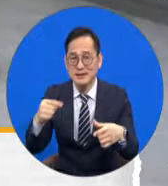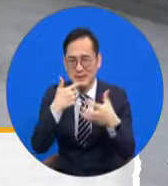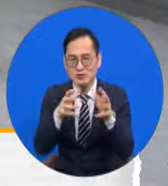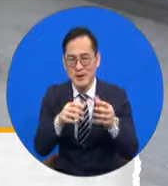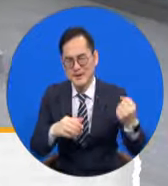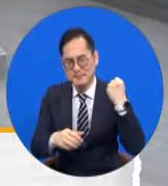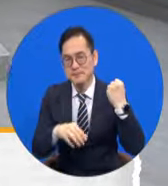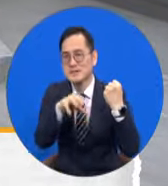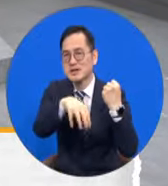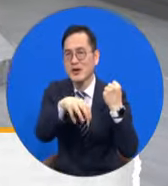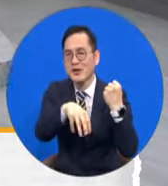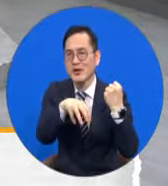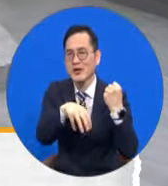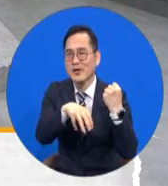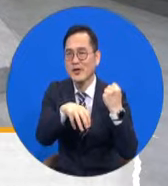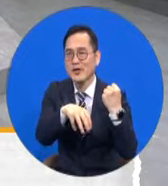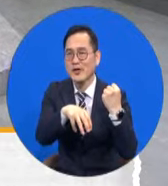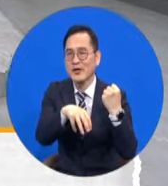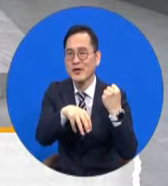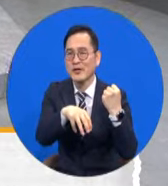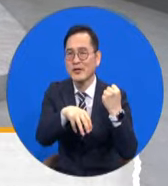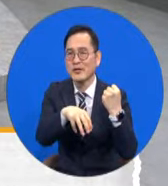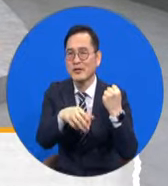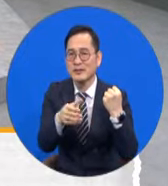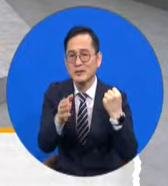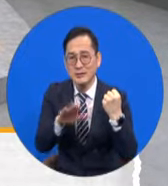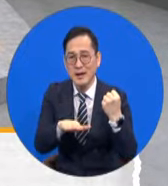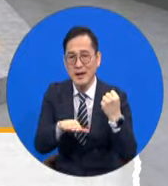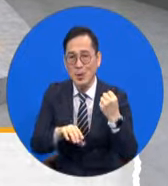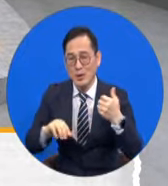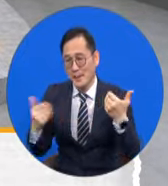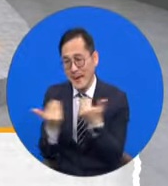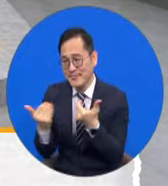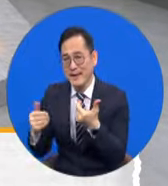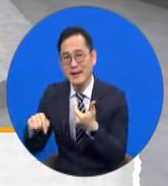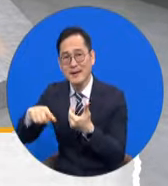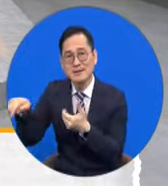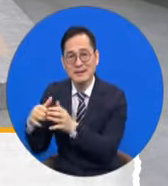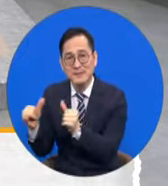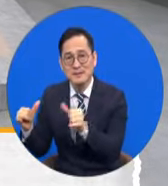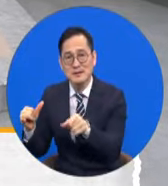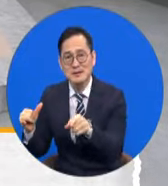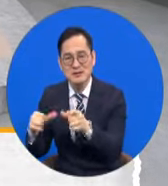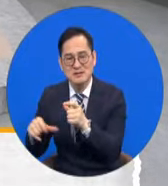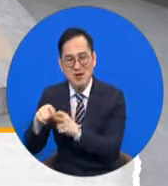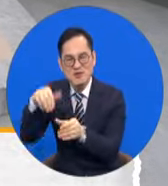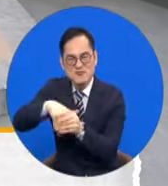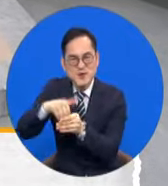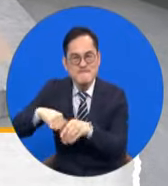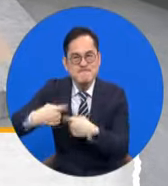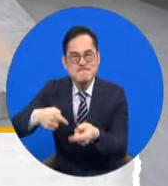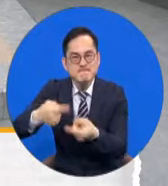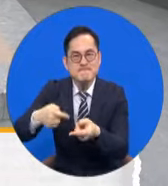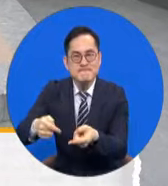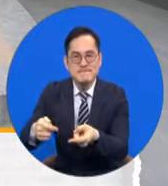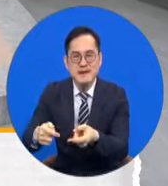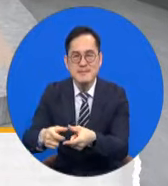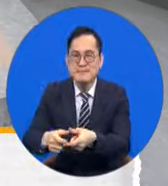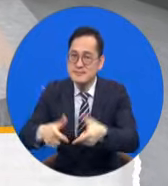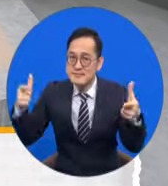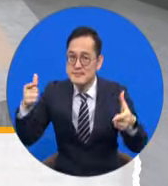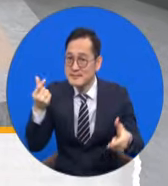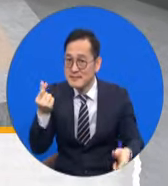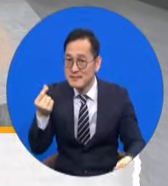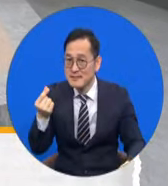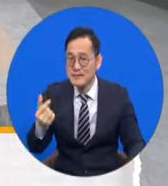강세 지역이다라는 점을 가정한 상황에서 네. 이 반대쪽에도 이런 특성이 있기 때문에 양 진영이 지금 결집하고 있다 이 말씀이시군요. 네. 그러니까